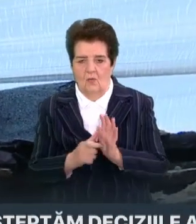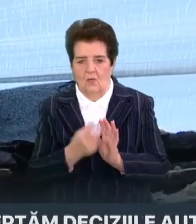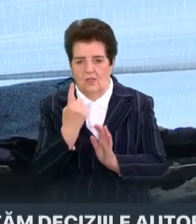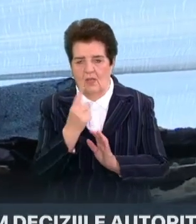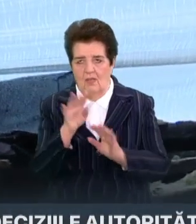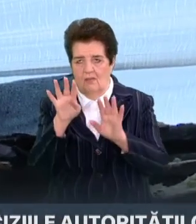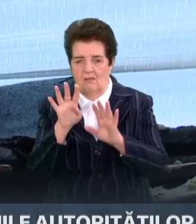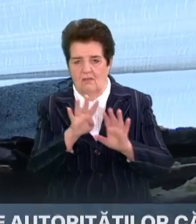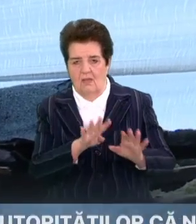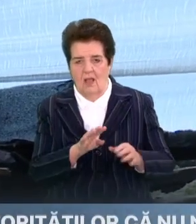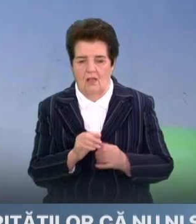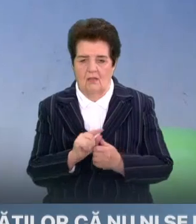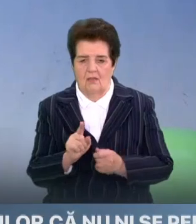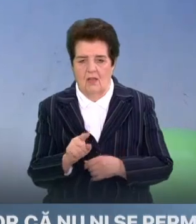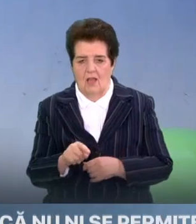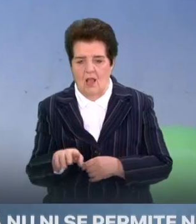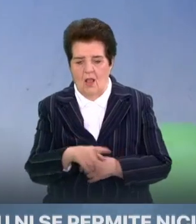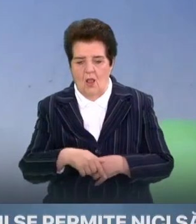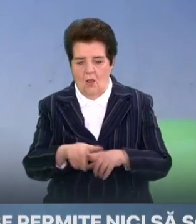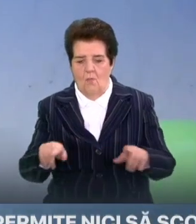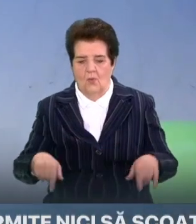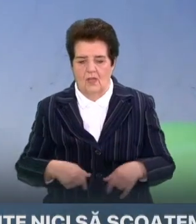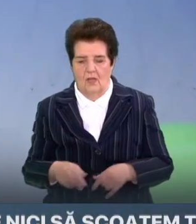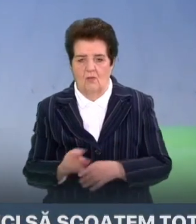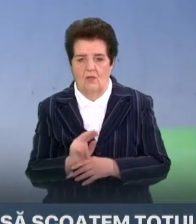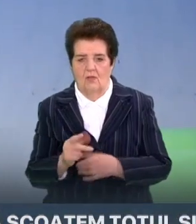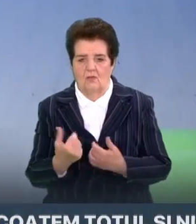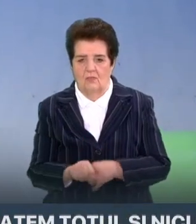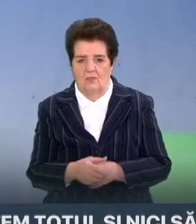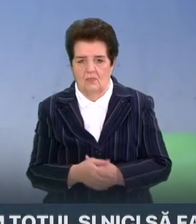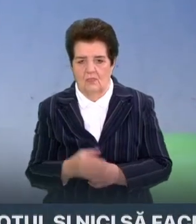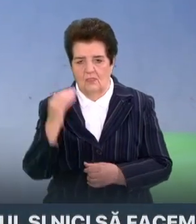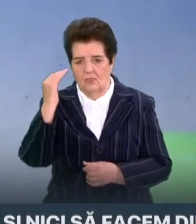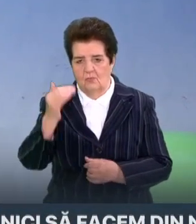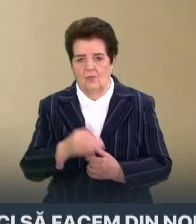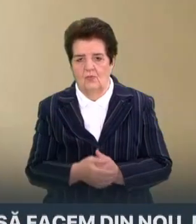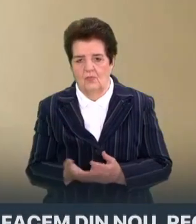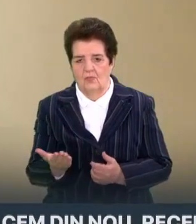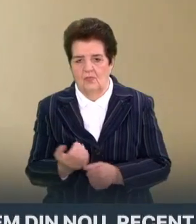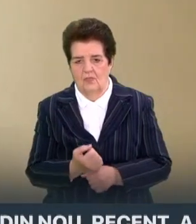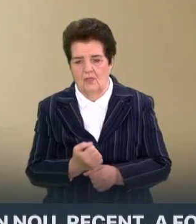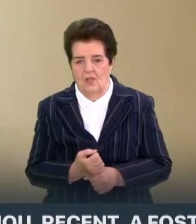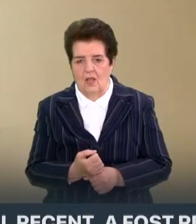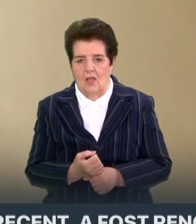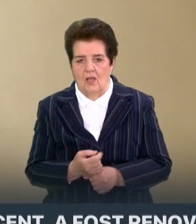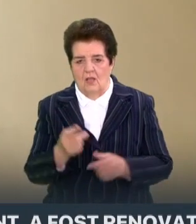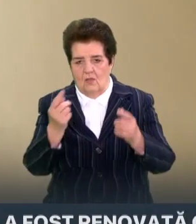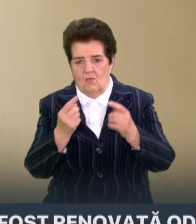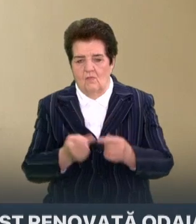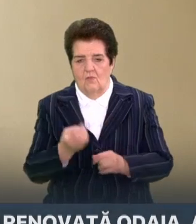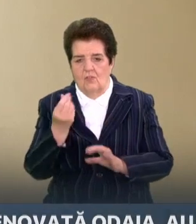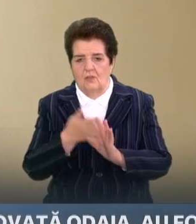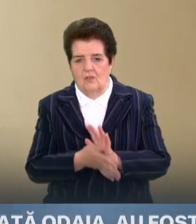tot, podea, tot, am schimbat pod și deja mai schimbăm o dată. Conform devizului de cheltuieli,